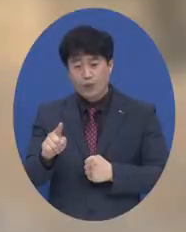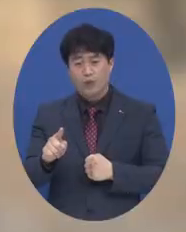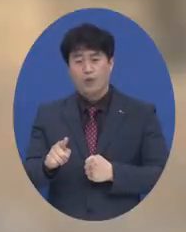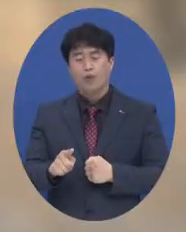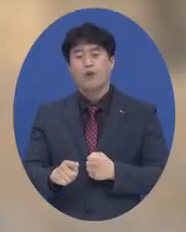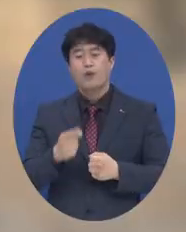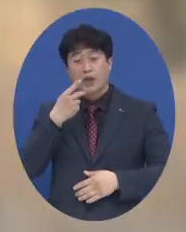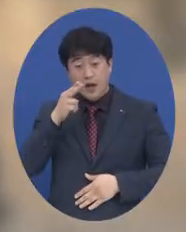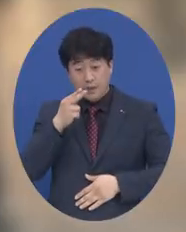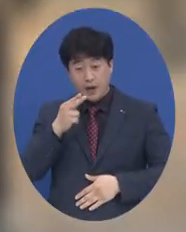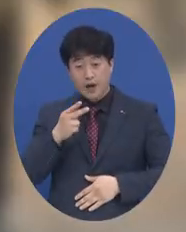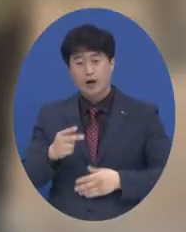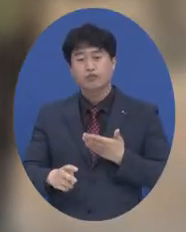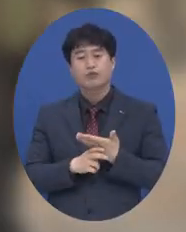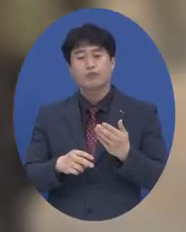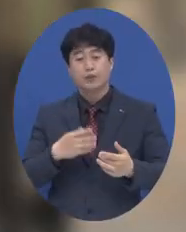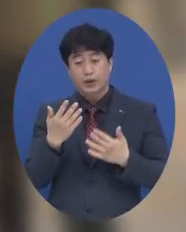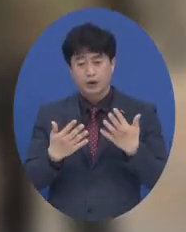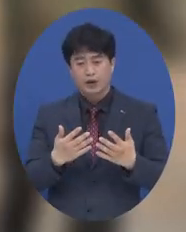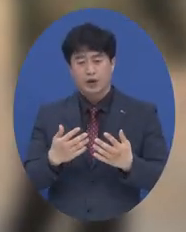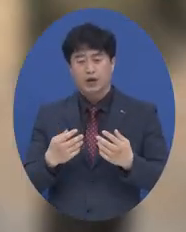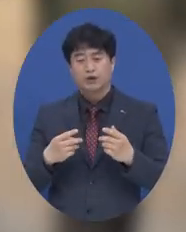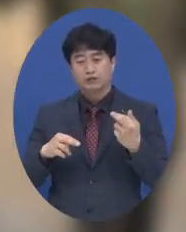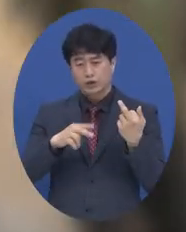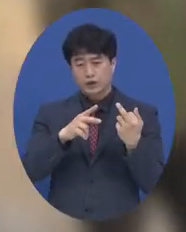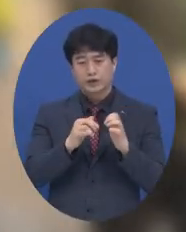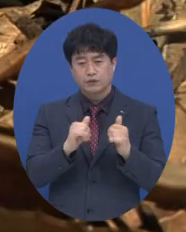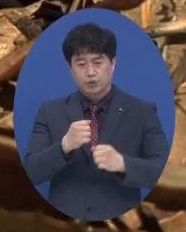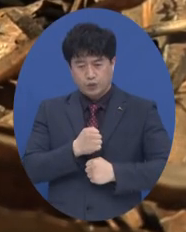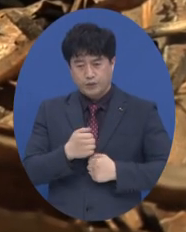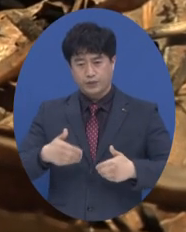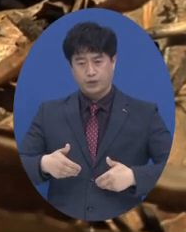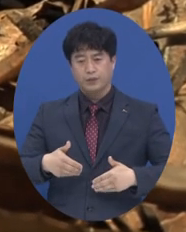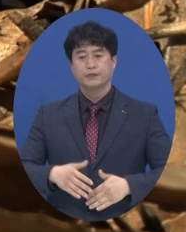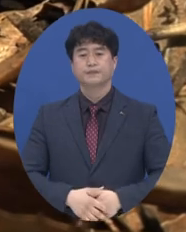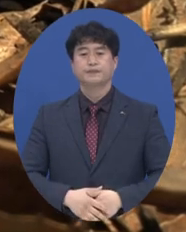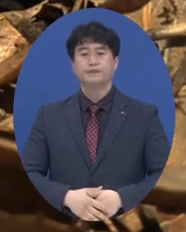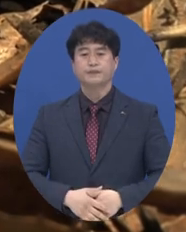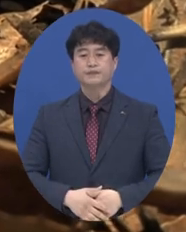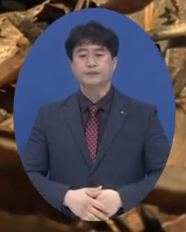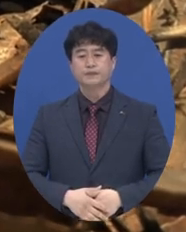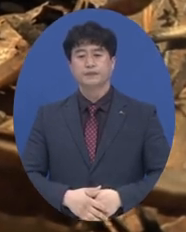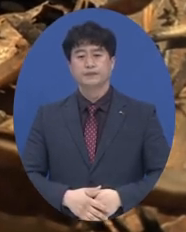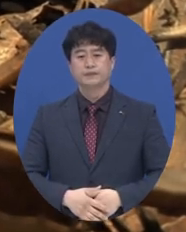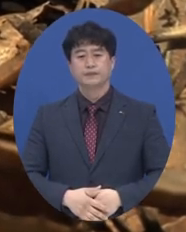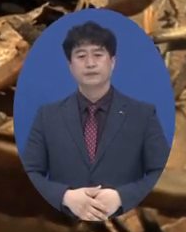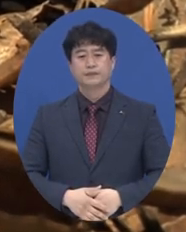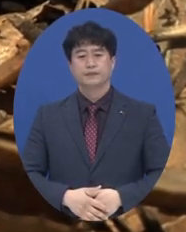이만큼 등산객들의 각별한 주의가 필요합니다 경기 우주 최대의 김태 입니다